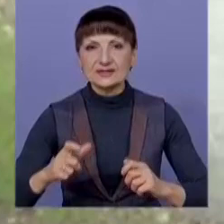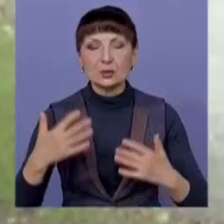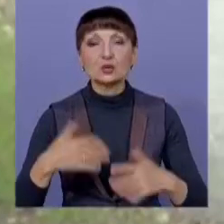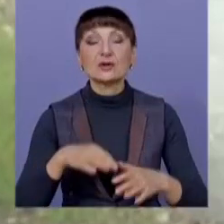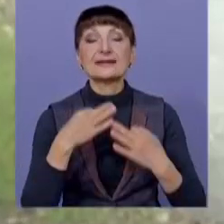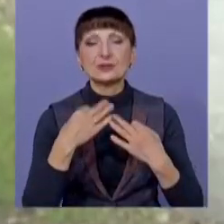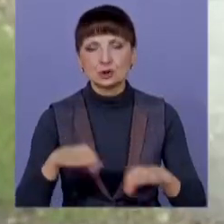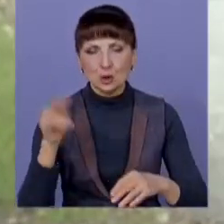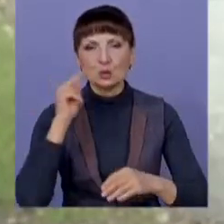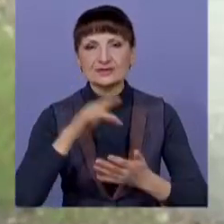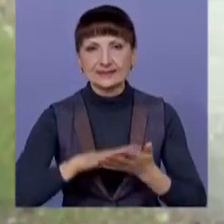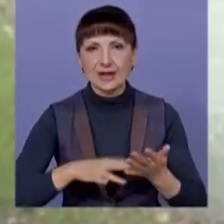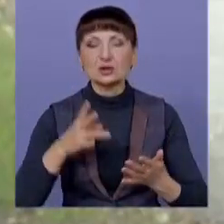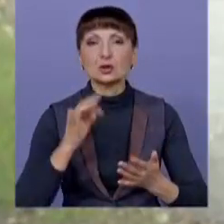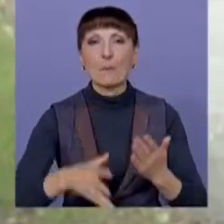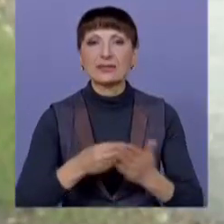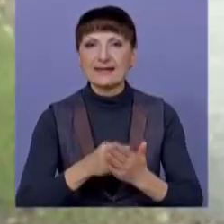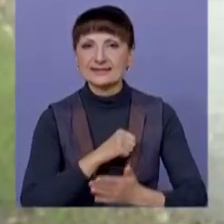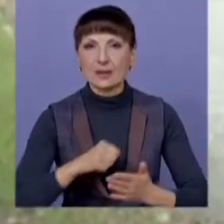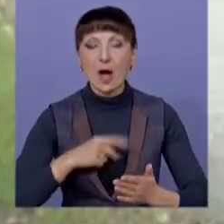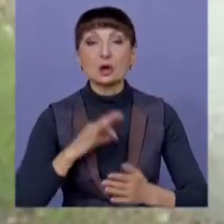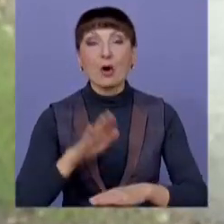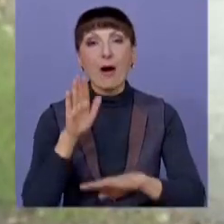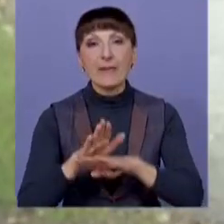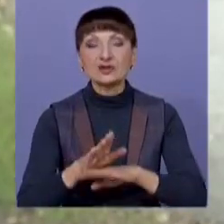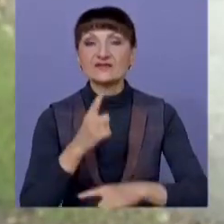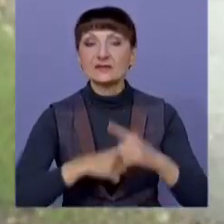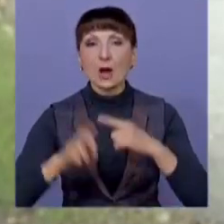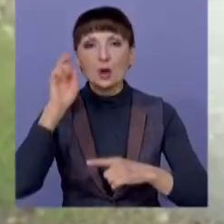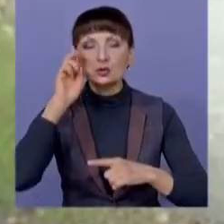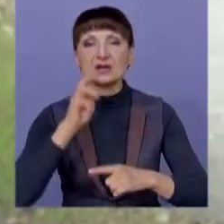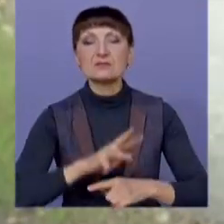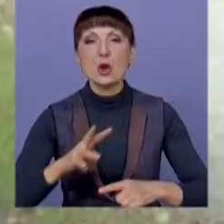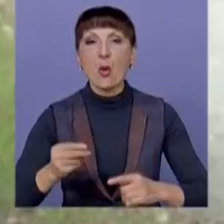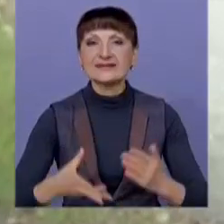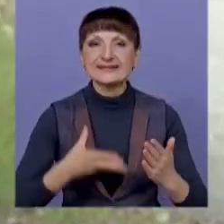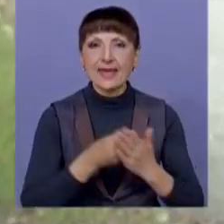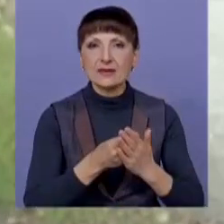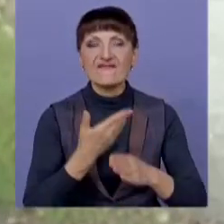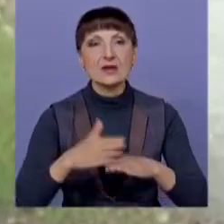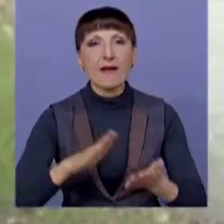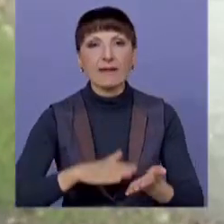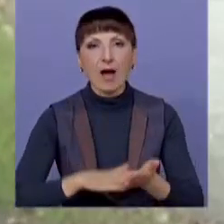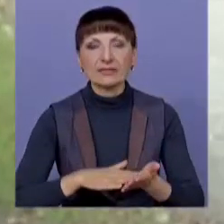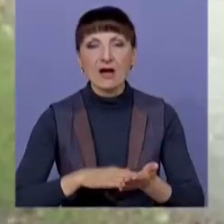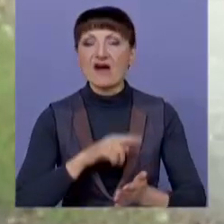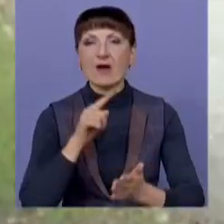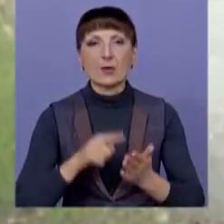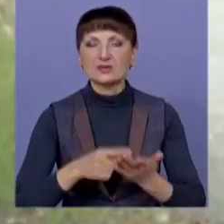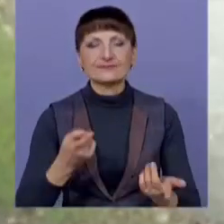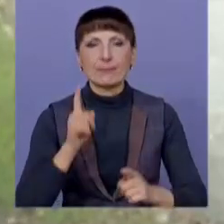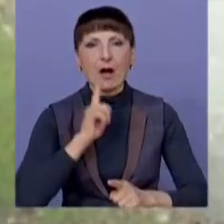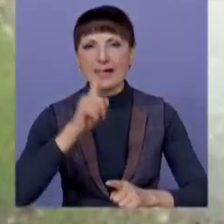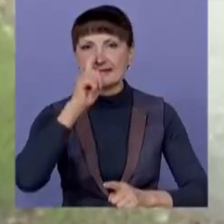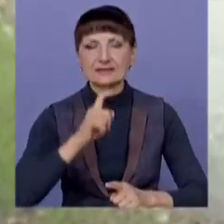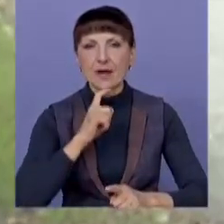на платной резидентуре. Но вот обяжут ли молодых людей вернуть государству миллионные средства на выделенные гранты? Вопрос открытый. Но